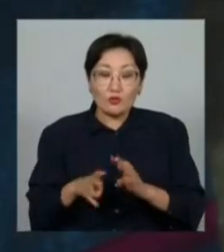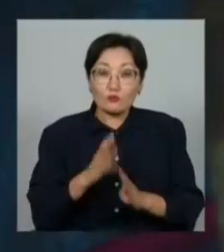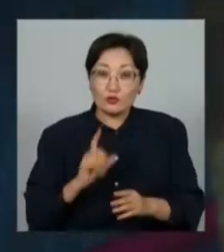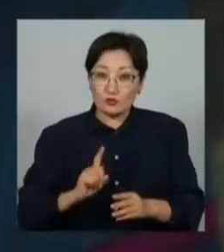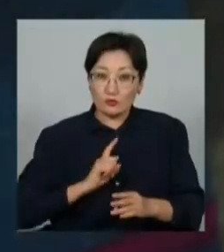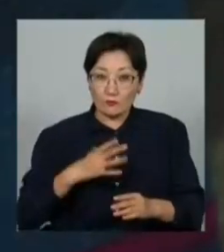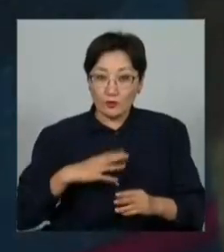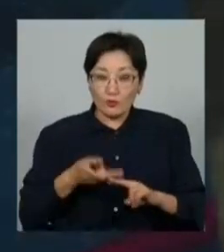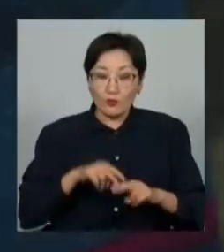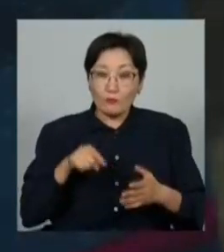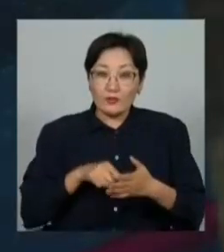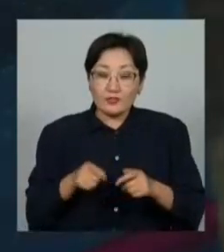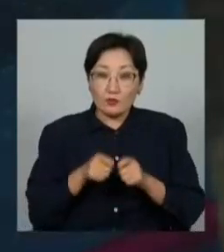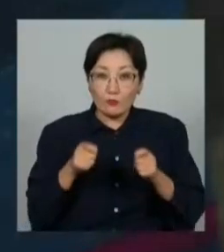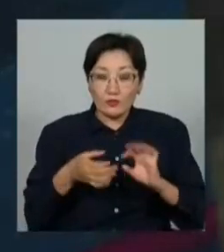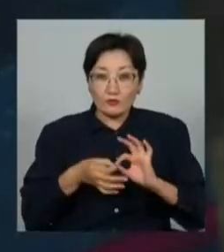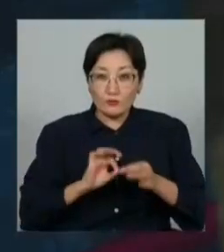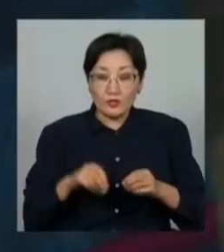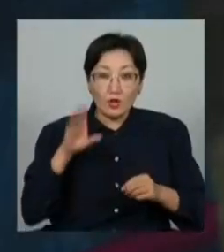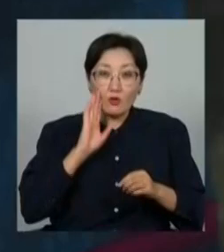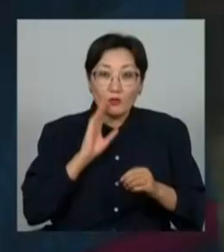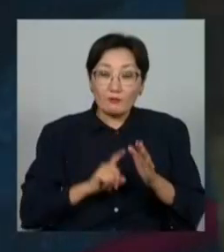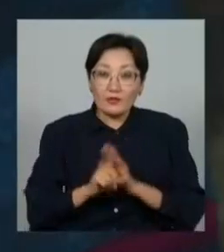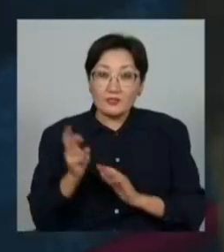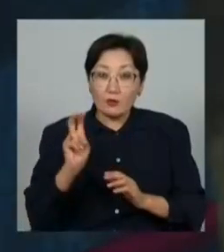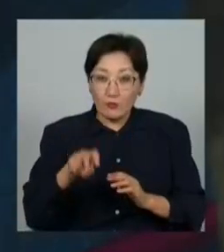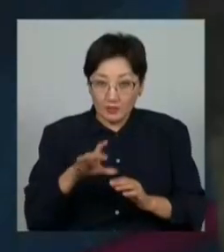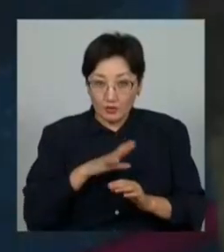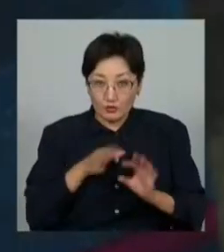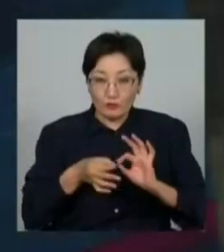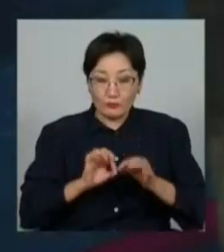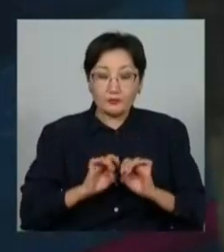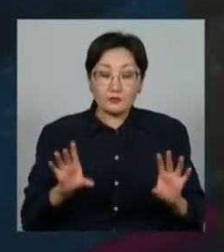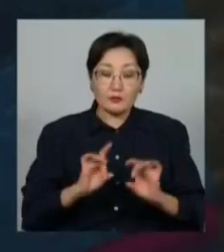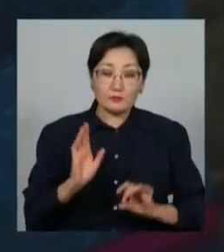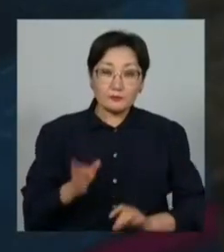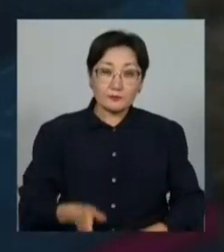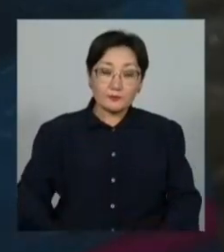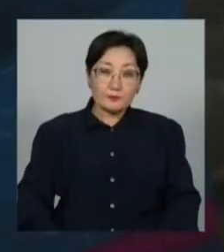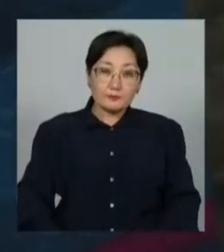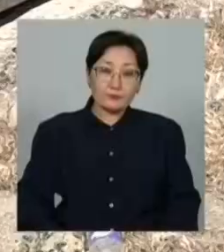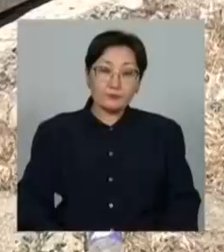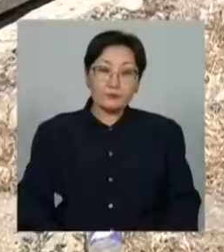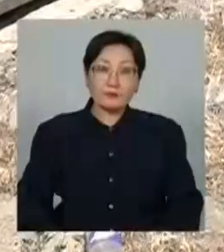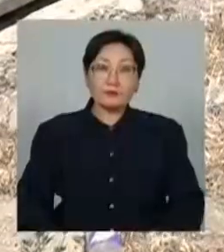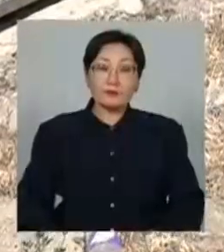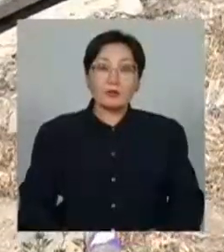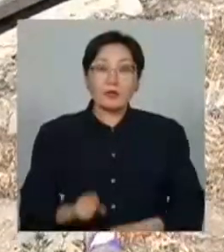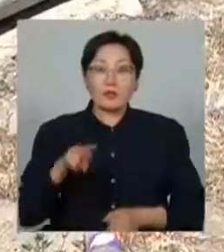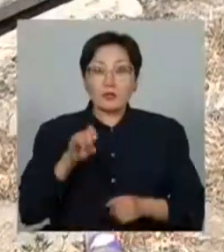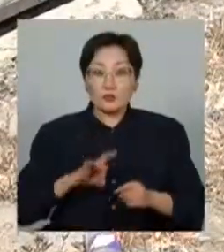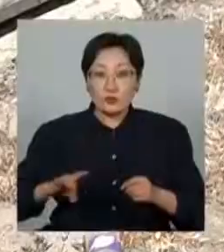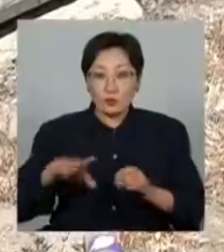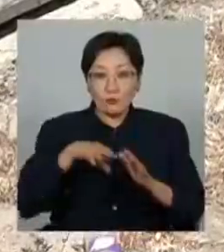Осы мәселенің өзегін ашу үшін әріптестерім судың бастауына барып қайтқан еді. Келесі сюжетке зер салайық. Алатау